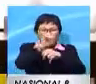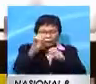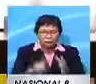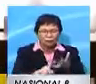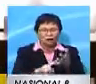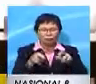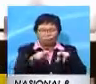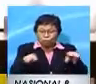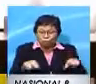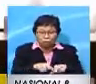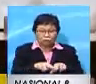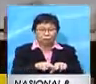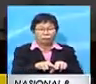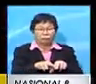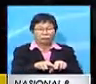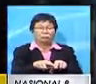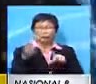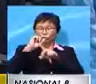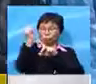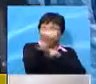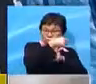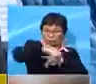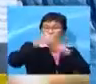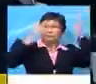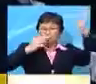the regional situation of Malaysia.